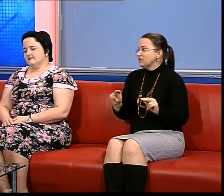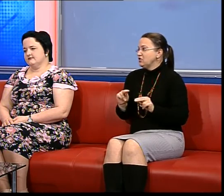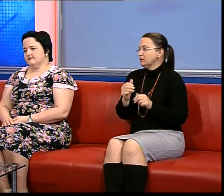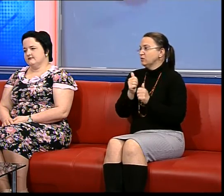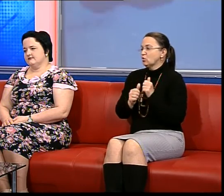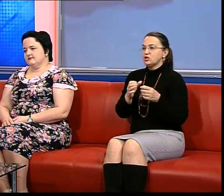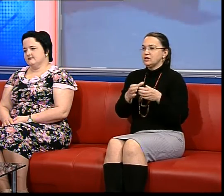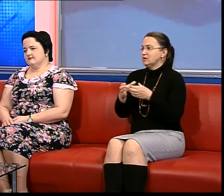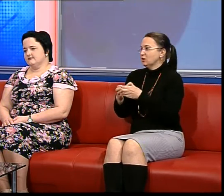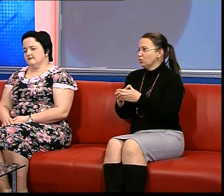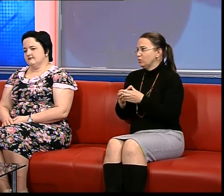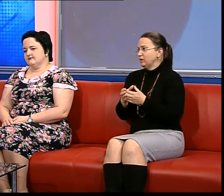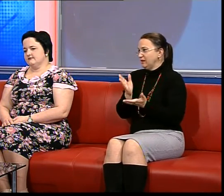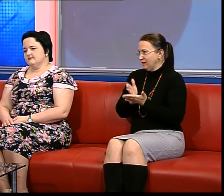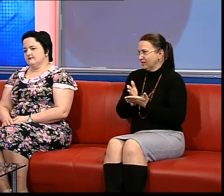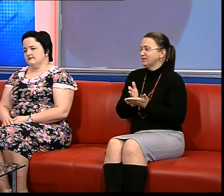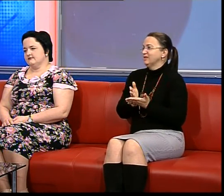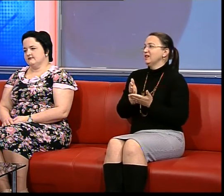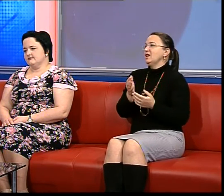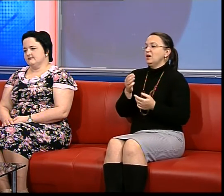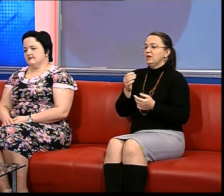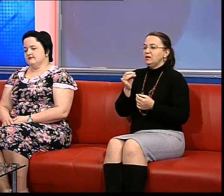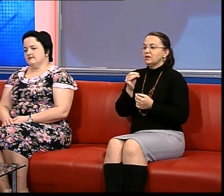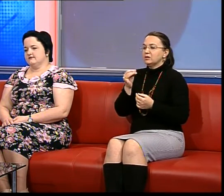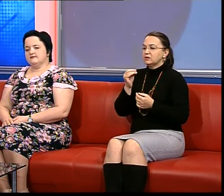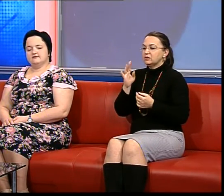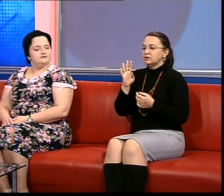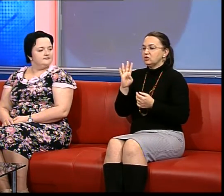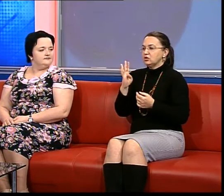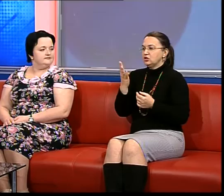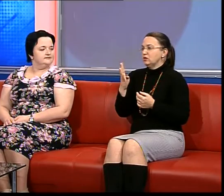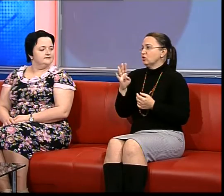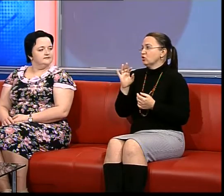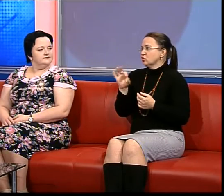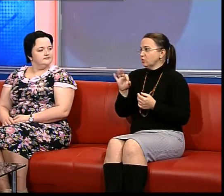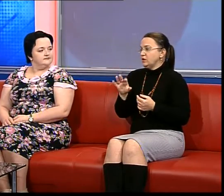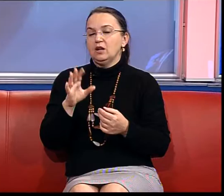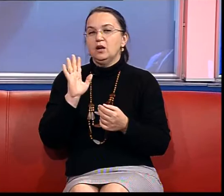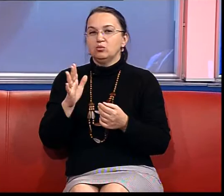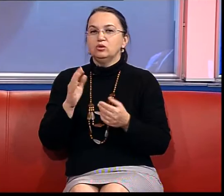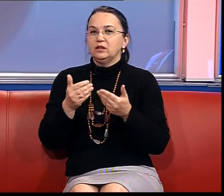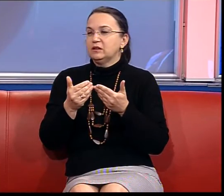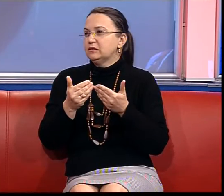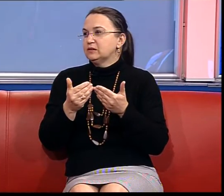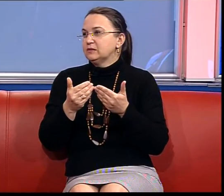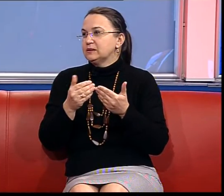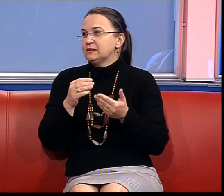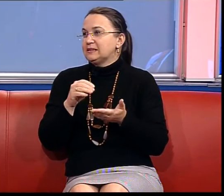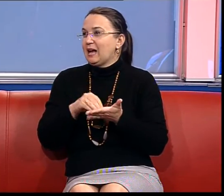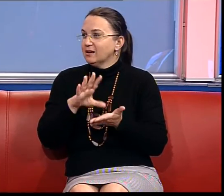викладачем в кожній цих груп і є І 4 жовтня буде